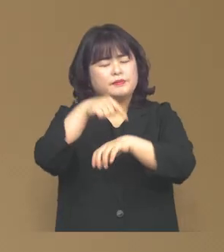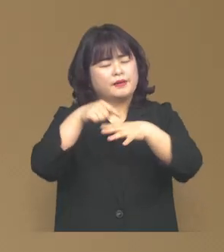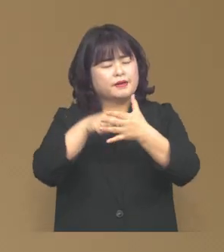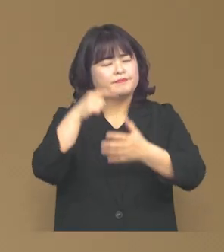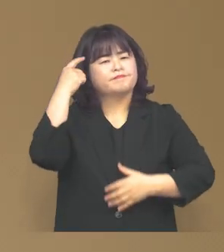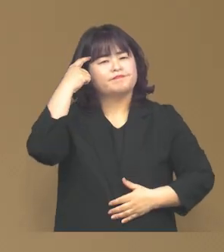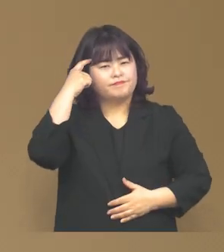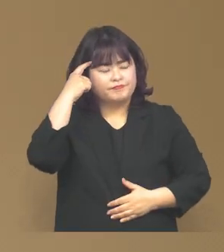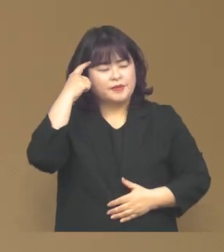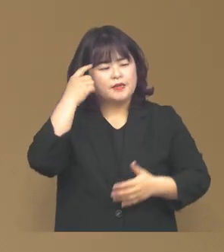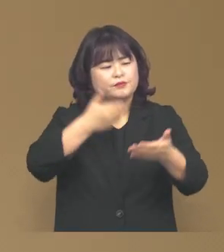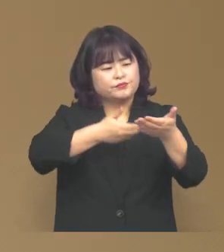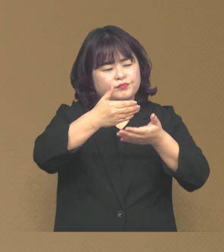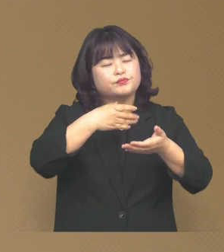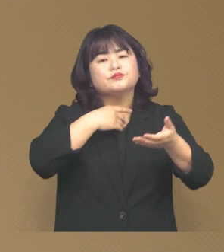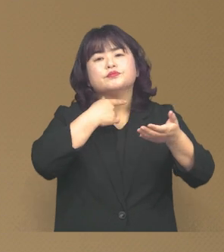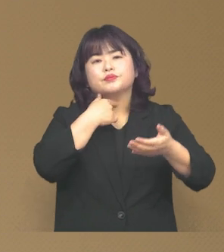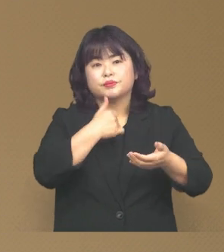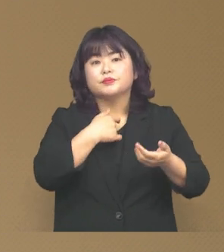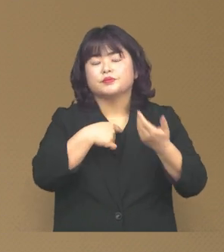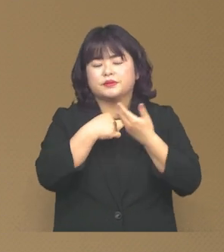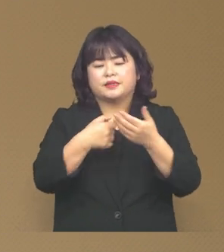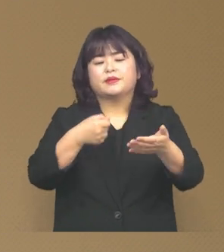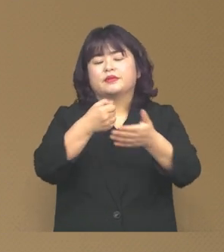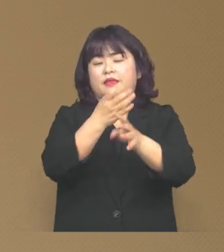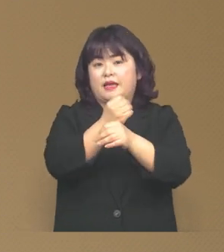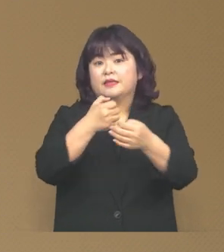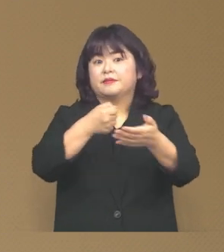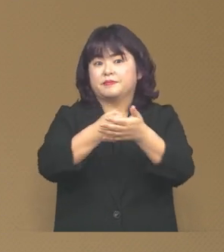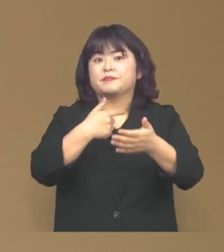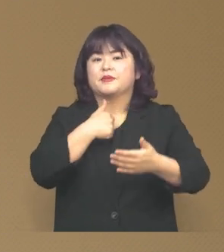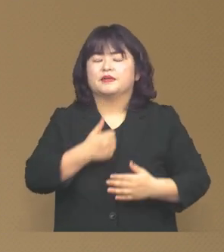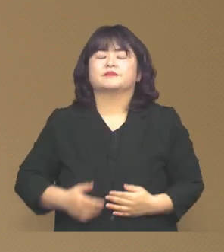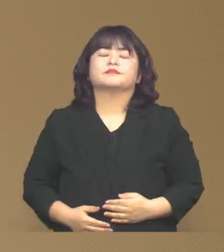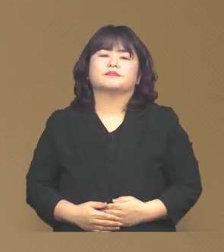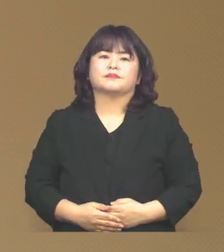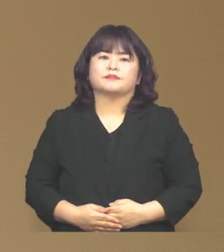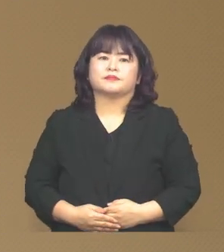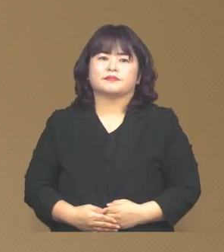하고 재향 군인 상호 간의 친목을 도모하기 위해 지정됐습니다.